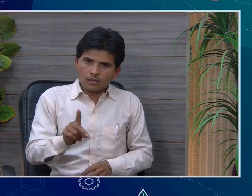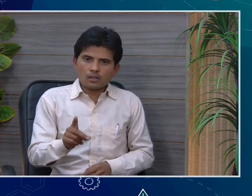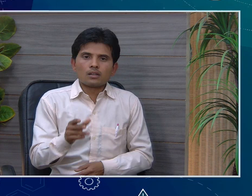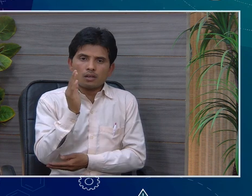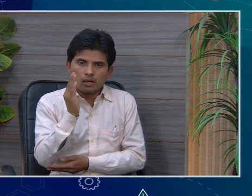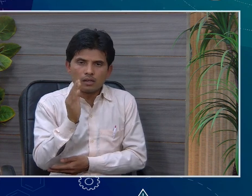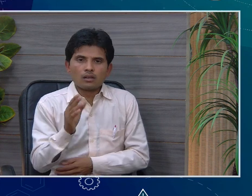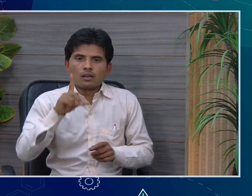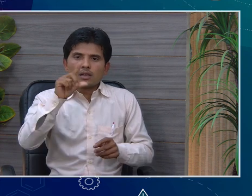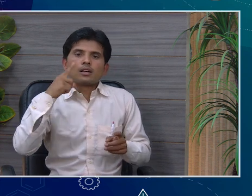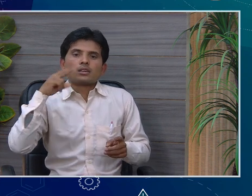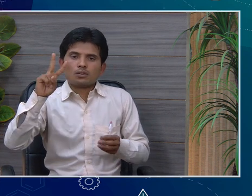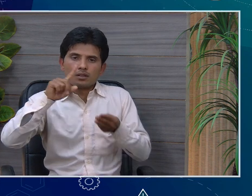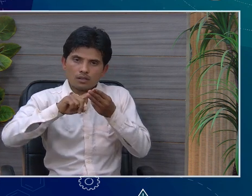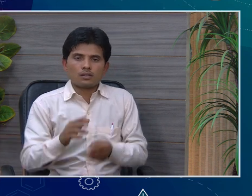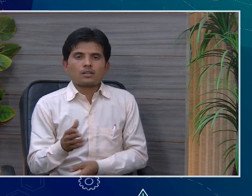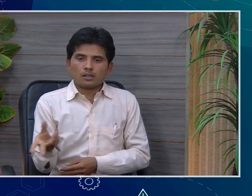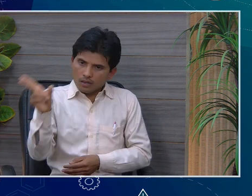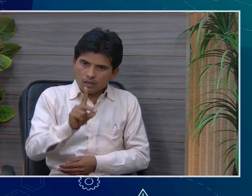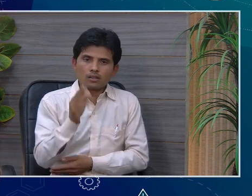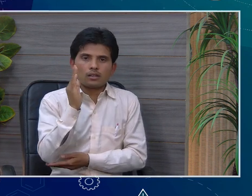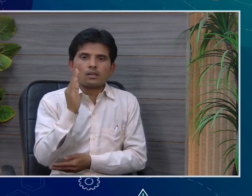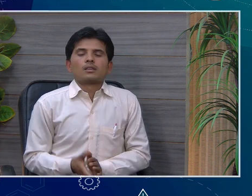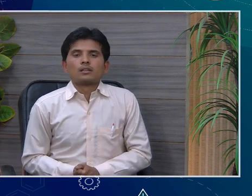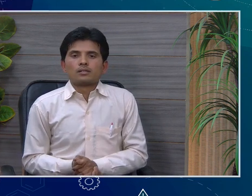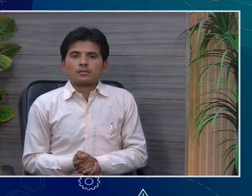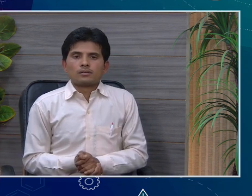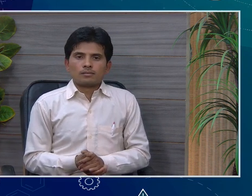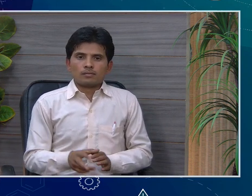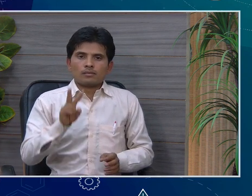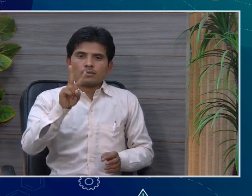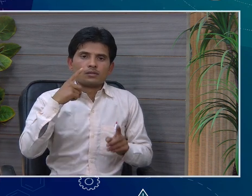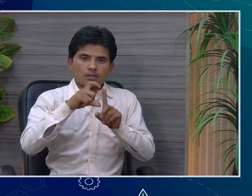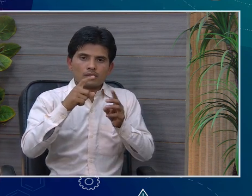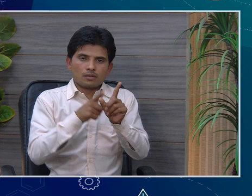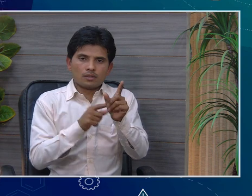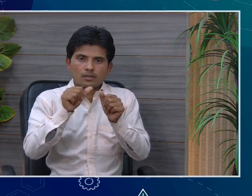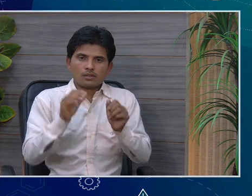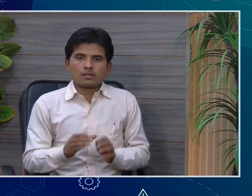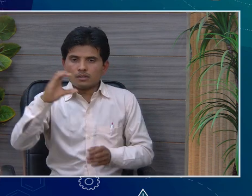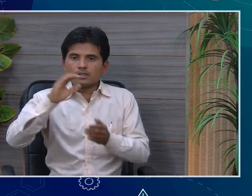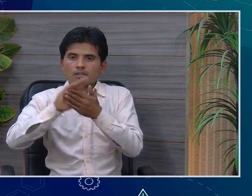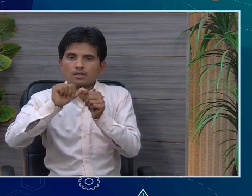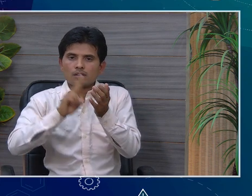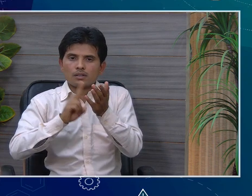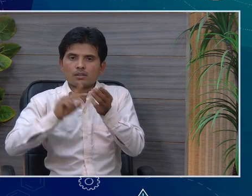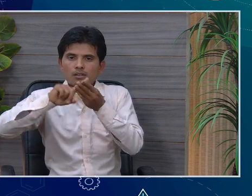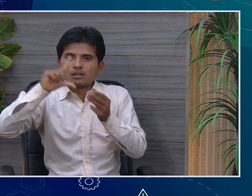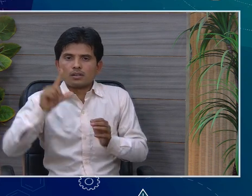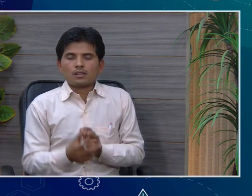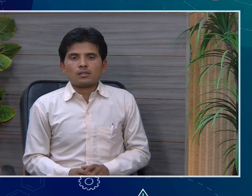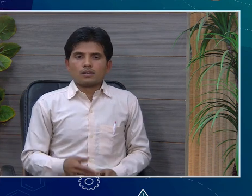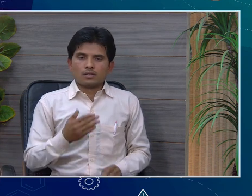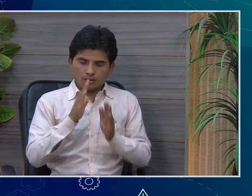फंक्शन के साथ हम दोबारा हाजिर होंगे आप ही मजा यह बने रहे पीएम विद अचानक पर मुझे रेणु भटके दीजिए चाहत नमस्कार